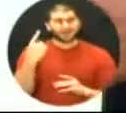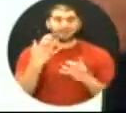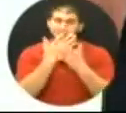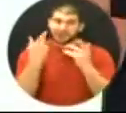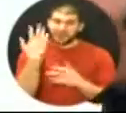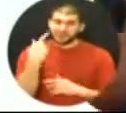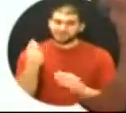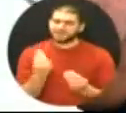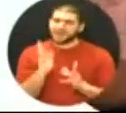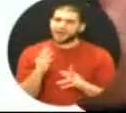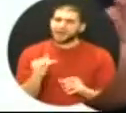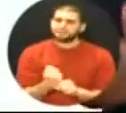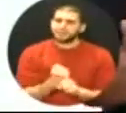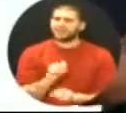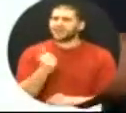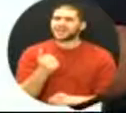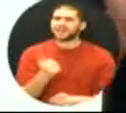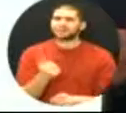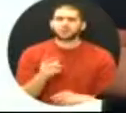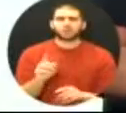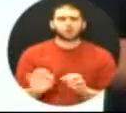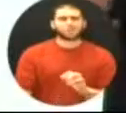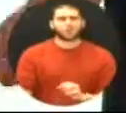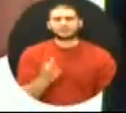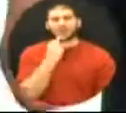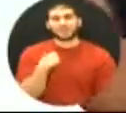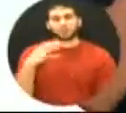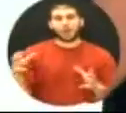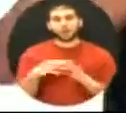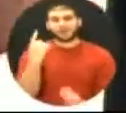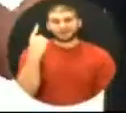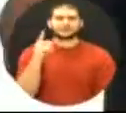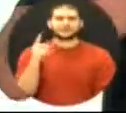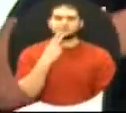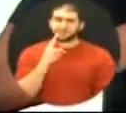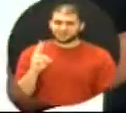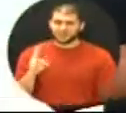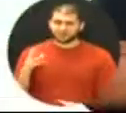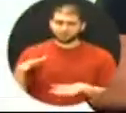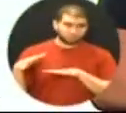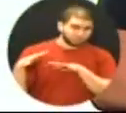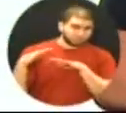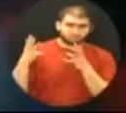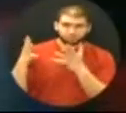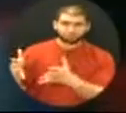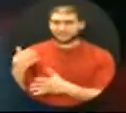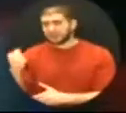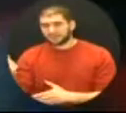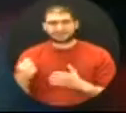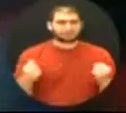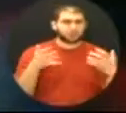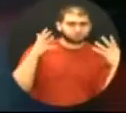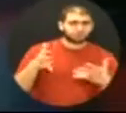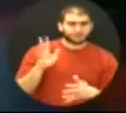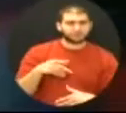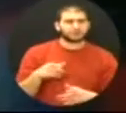שזה היום הדבר הפרובוקטיבי יותר בישראל להגיד שאנחנו עם אחד, זה מבטיח לך התנפלות מימין ומשמאל. זה לא זה מבטיח